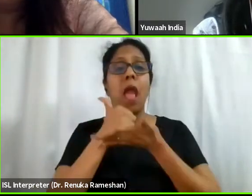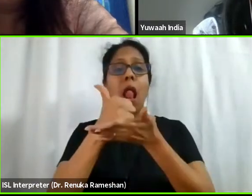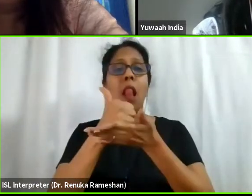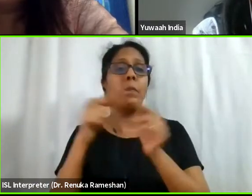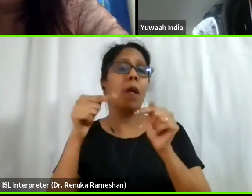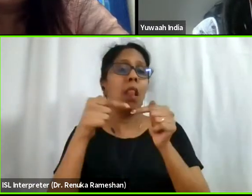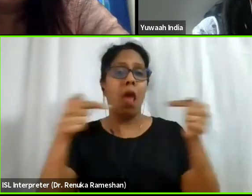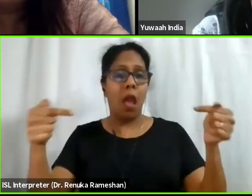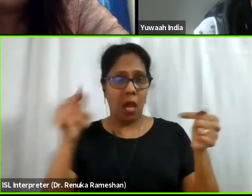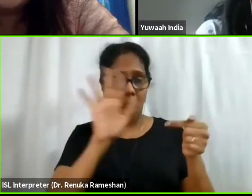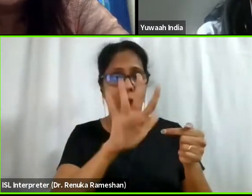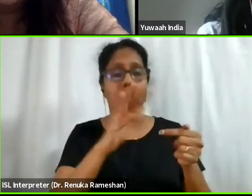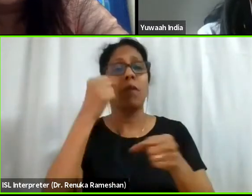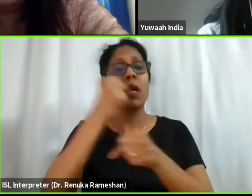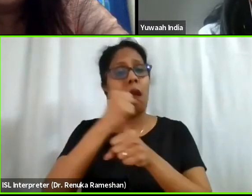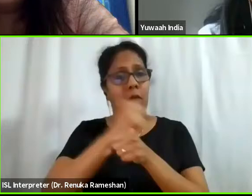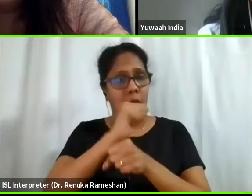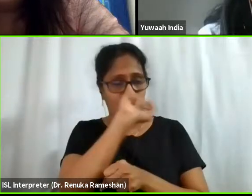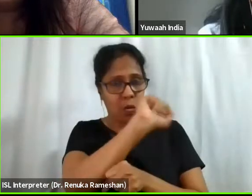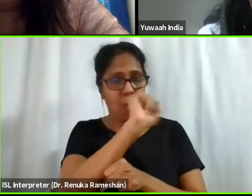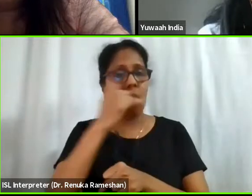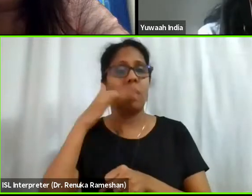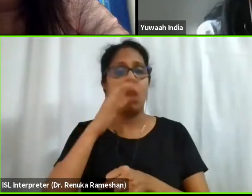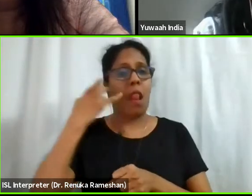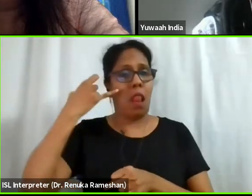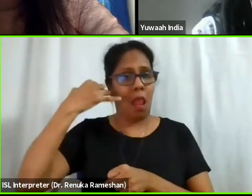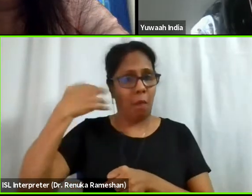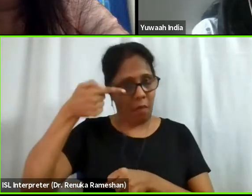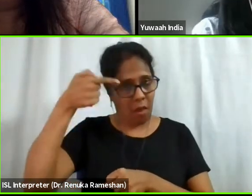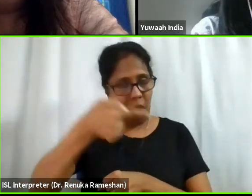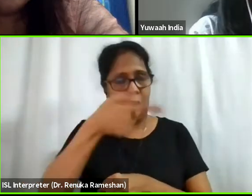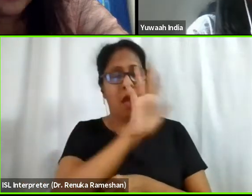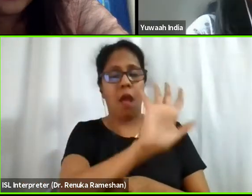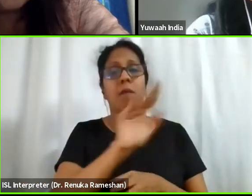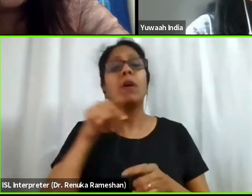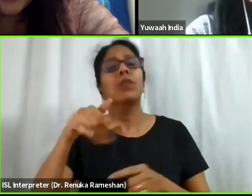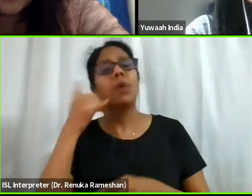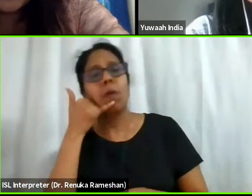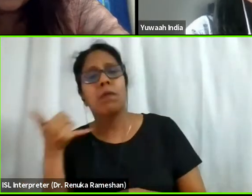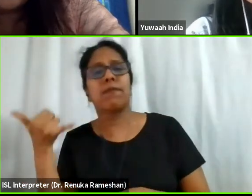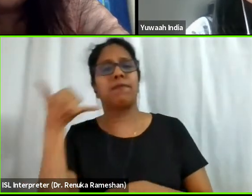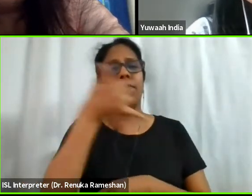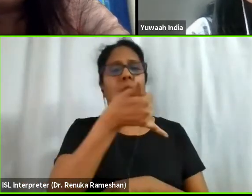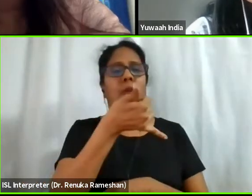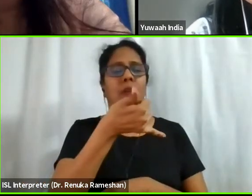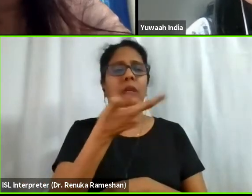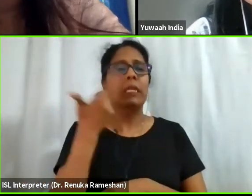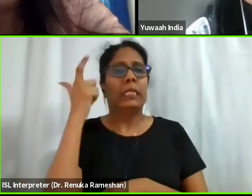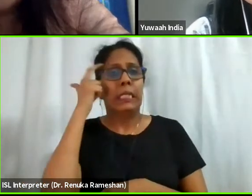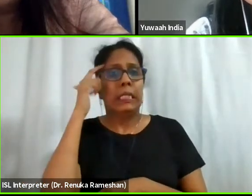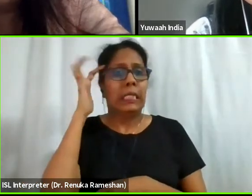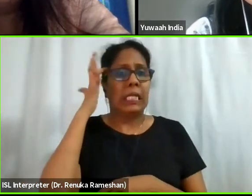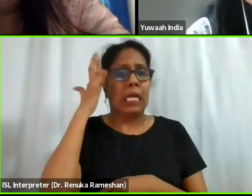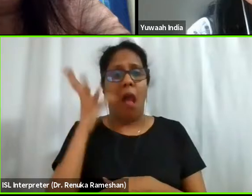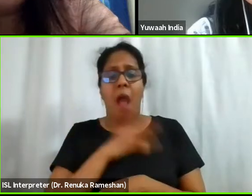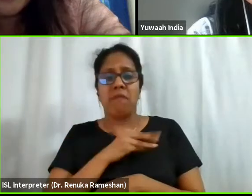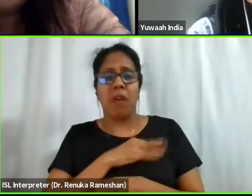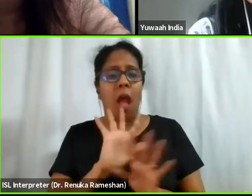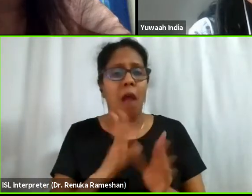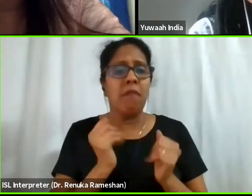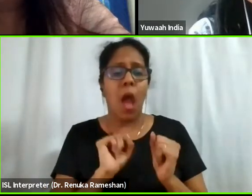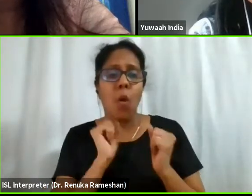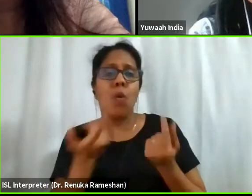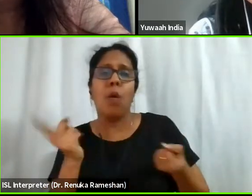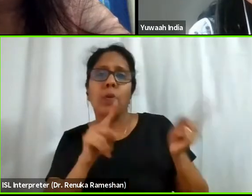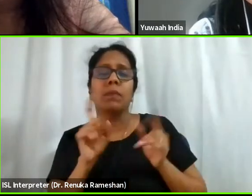भी बनाई हैं, जहाँ पे आप कॉल करके अपनी मन के डर की बातें उनसे कर सकते हो, वो भी